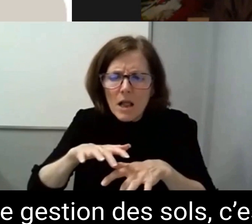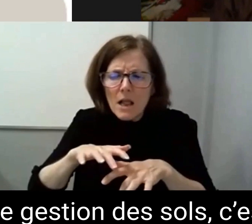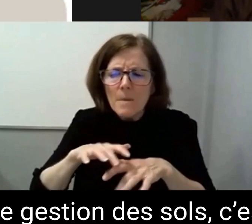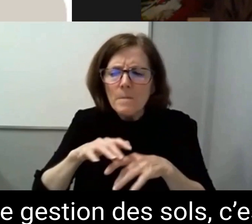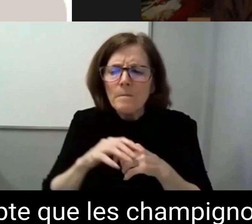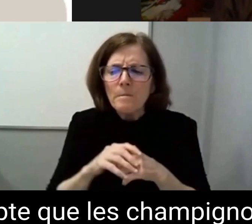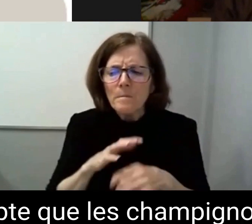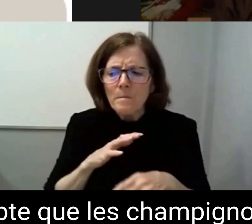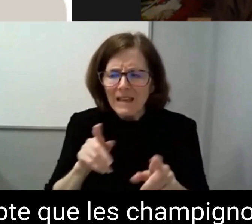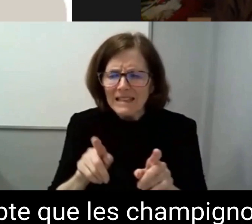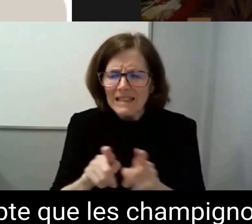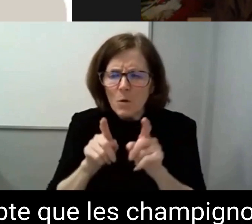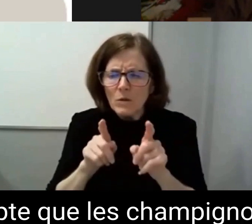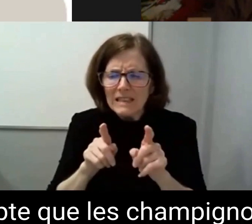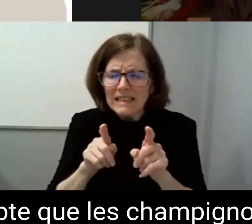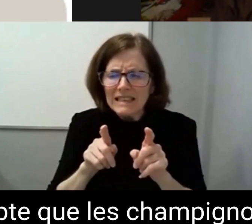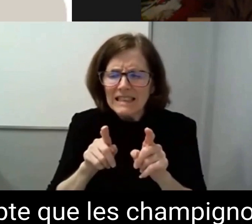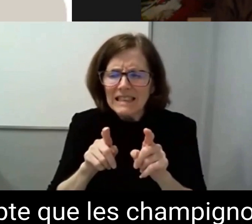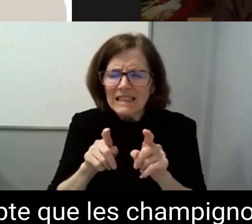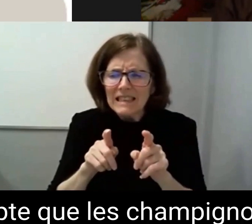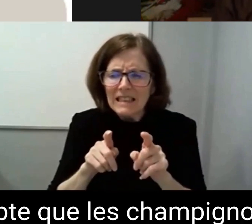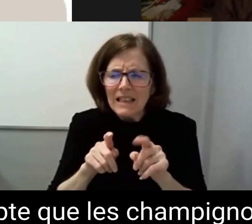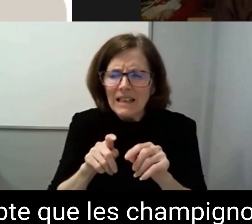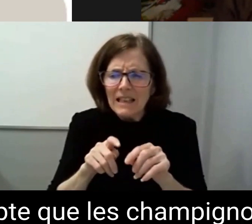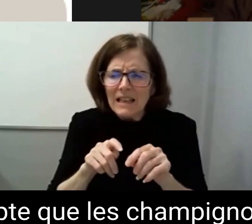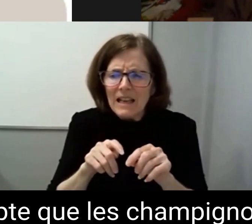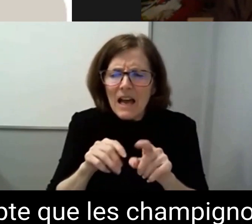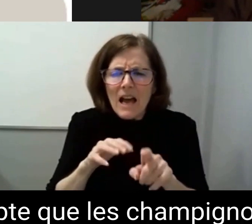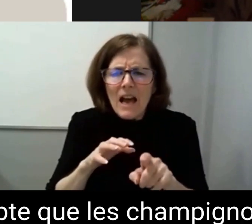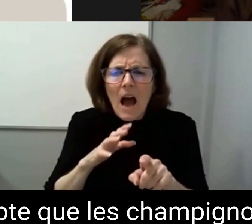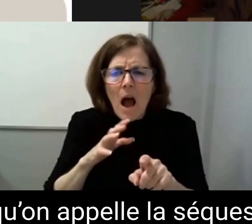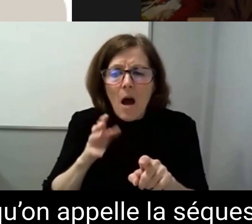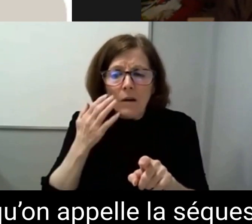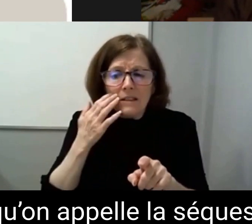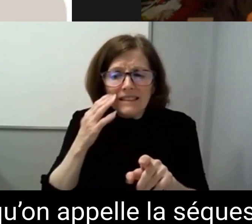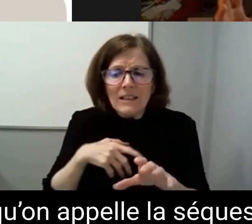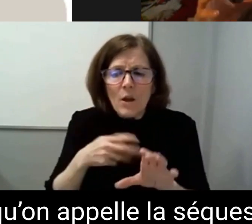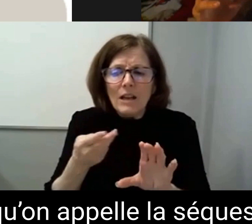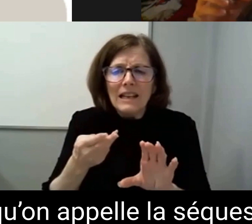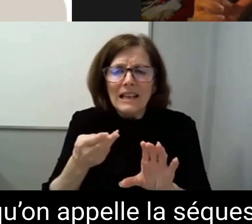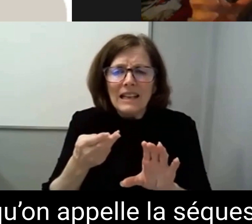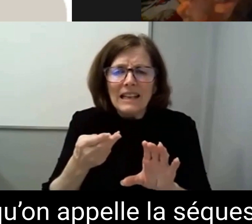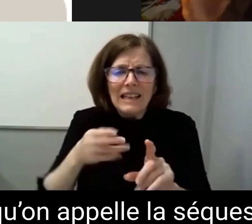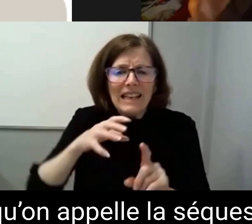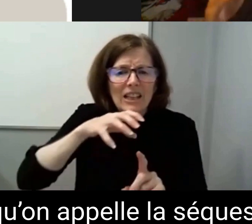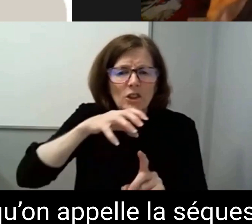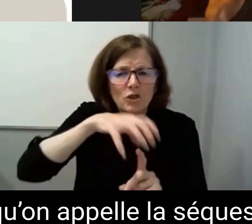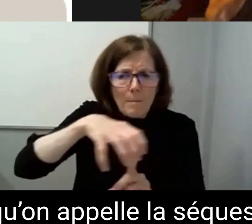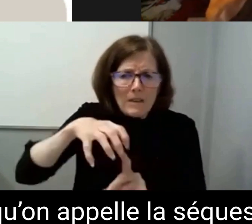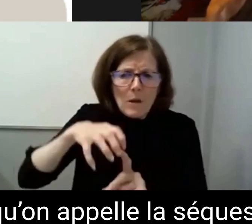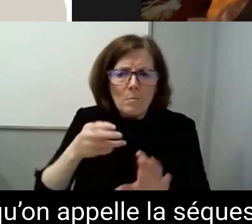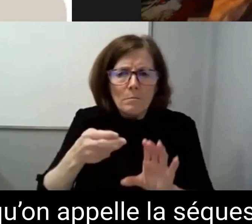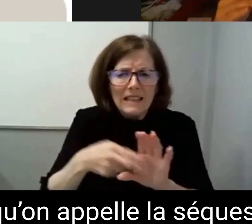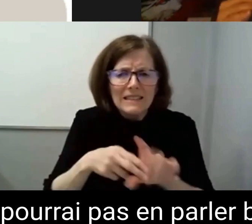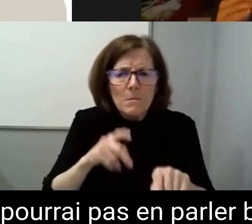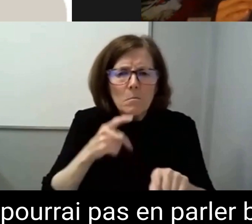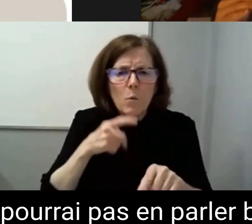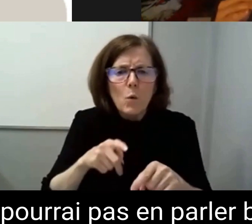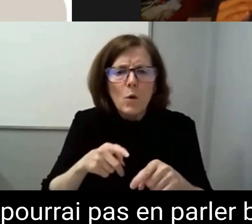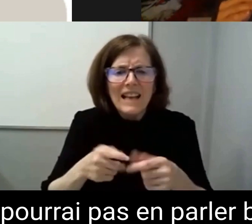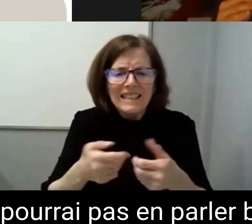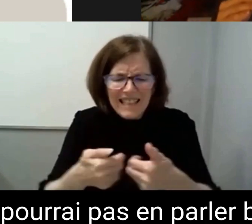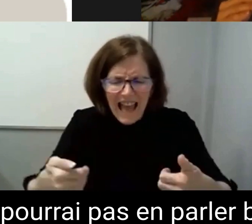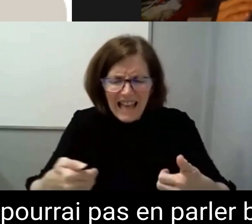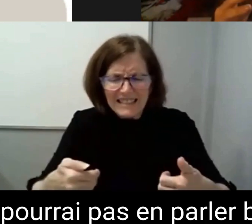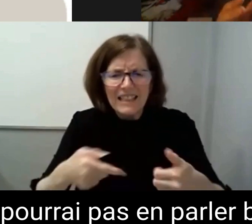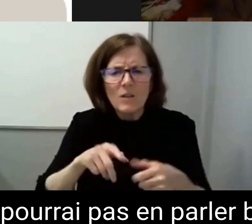c'est aussi, on se rend compte que les champignons participent très fortement à ce qu'on appelle la séquestration du carbone dans le